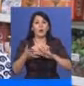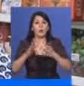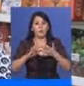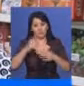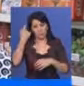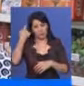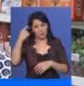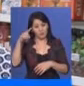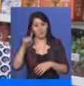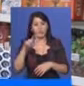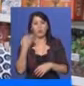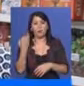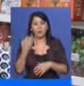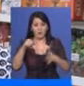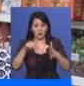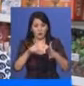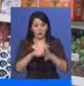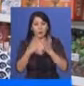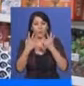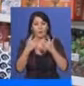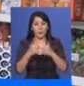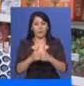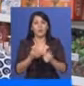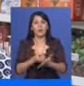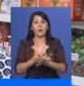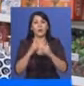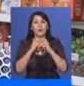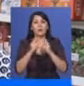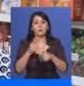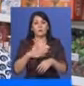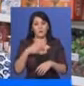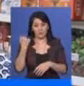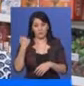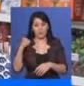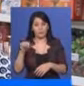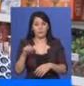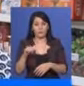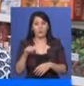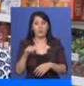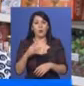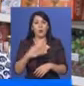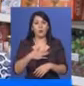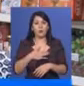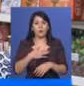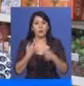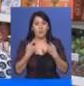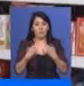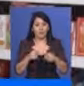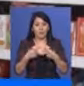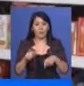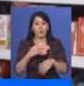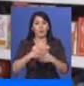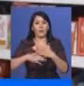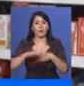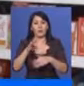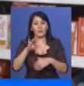желісінен білген соң қызығып қатысып көруге бел будым. Бағалы сыйлықтардың бірін ұтып аламын деген үміттемін. Осылай өздерінің сатып алушыларын қуантып